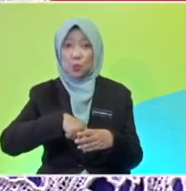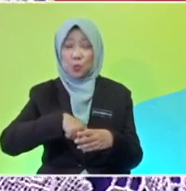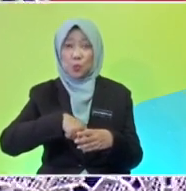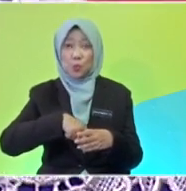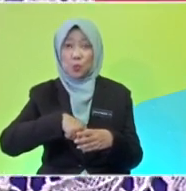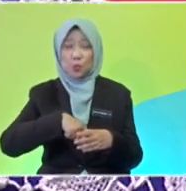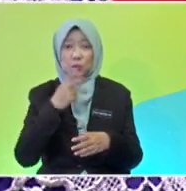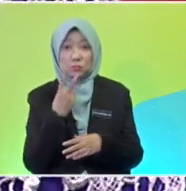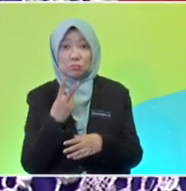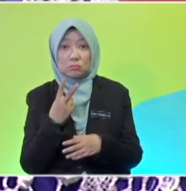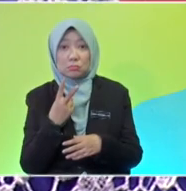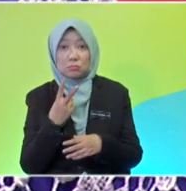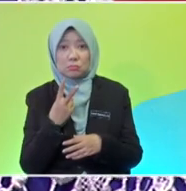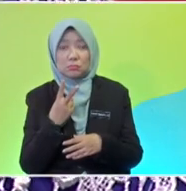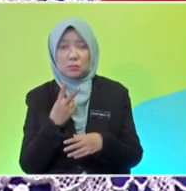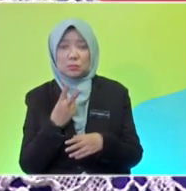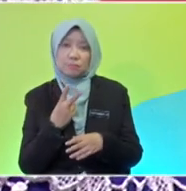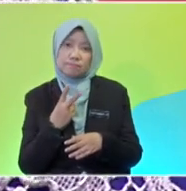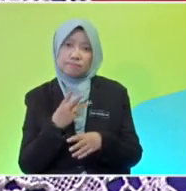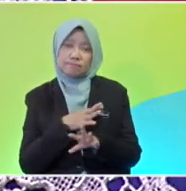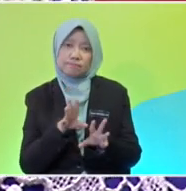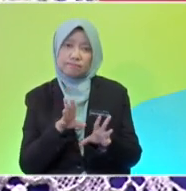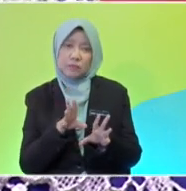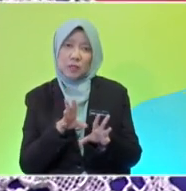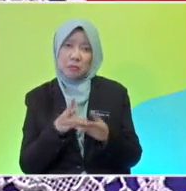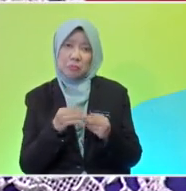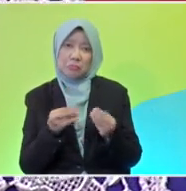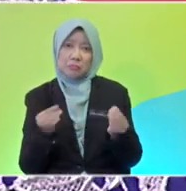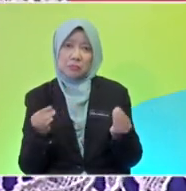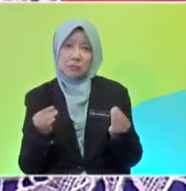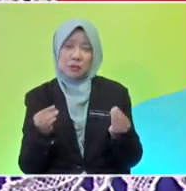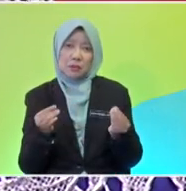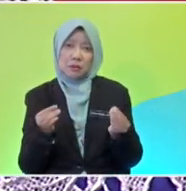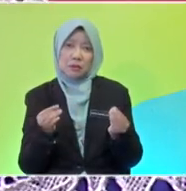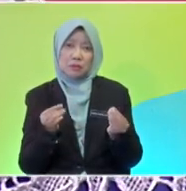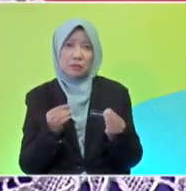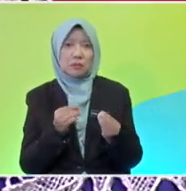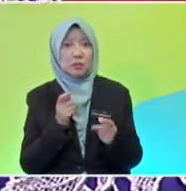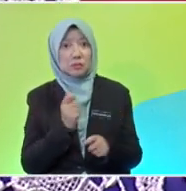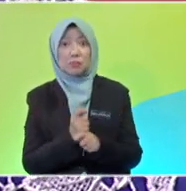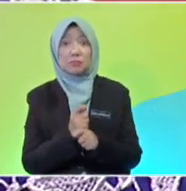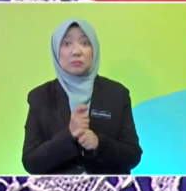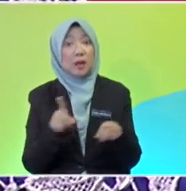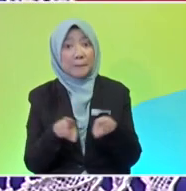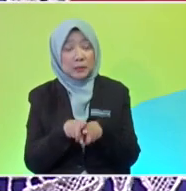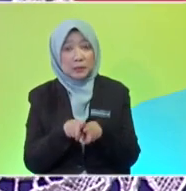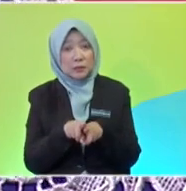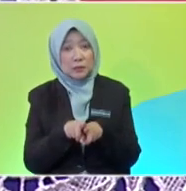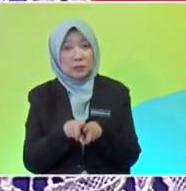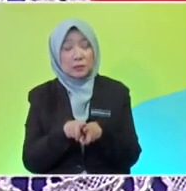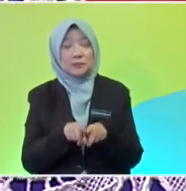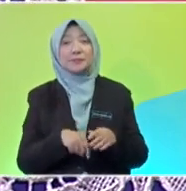itulah Kenapa bahan ini tak hancur tetap sama YouTube dan punya